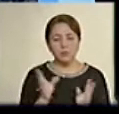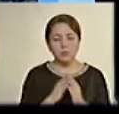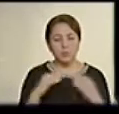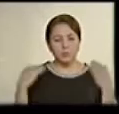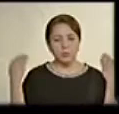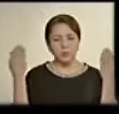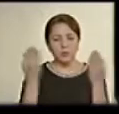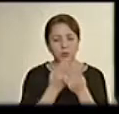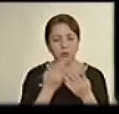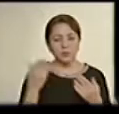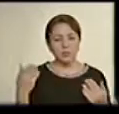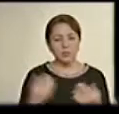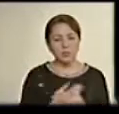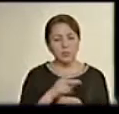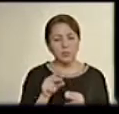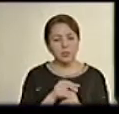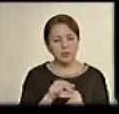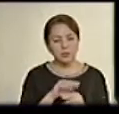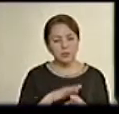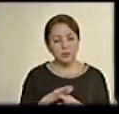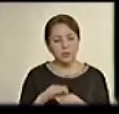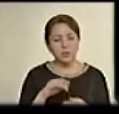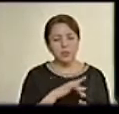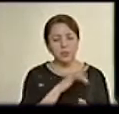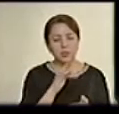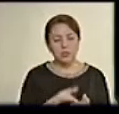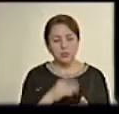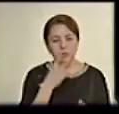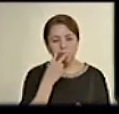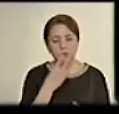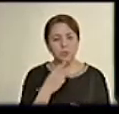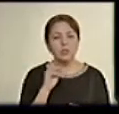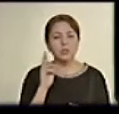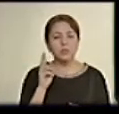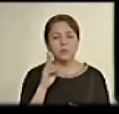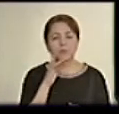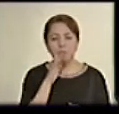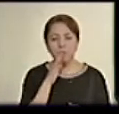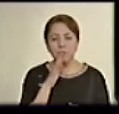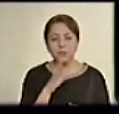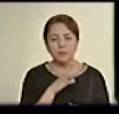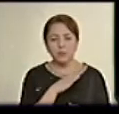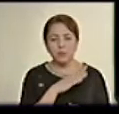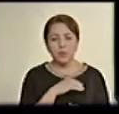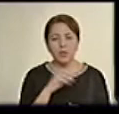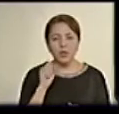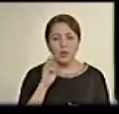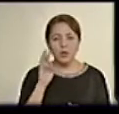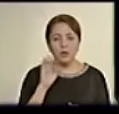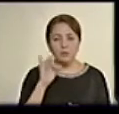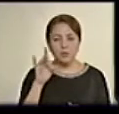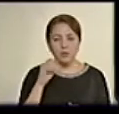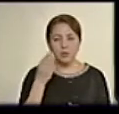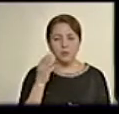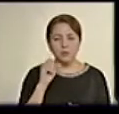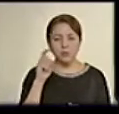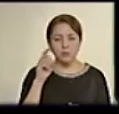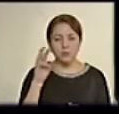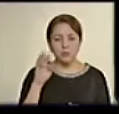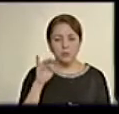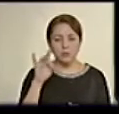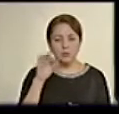ta'mirlanib, shahar ko'rinishiga kimning davrida keltirilgan ekan aziz o'quvchilar? Amir Shohmurodning